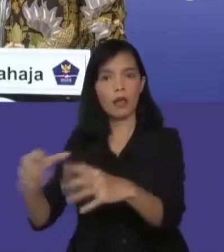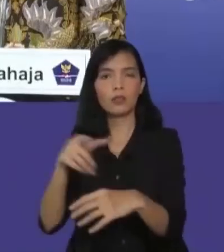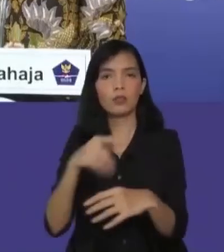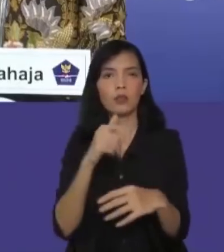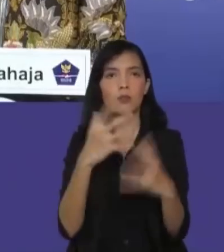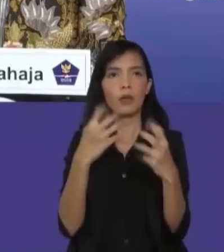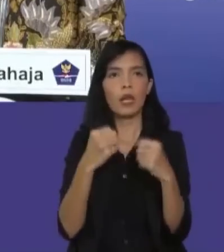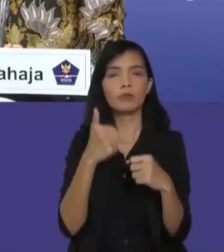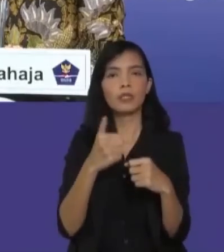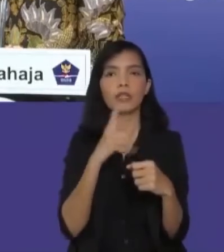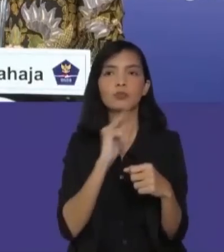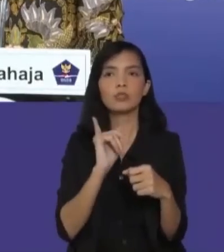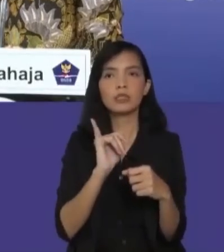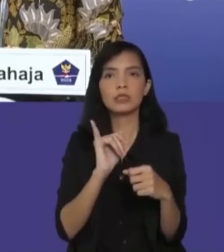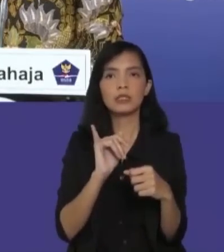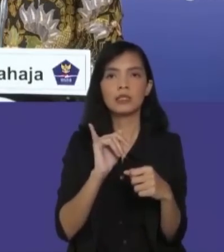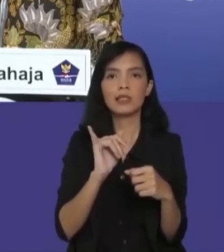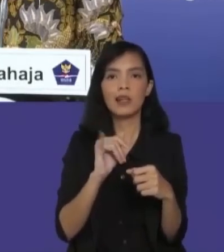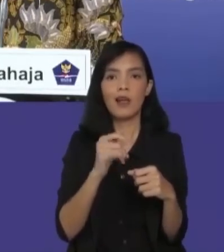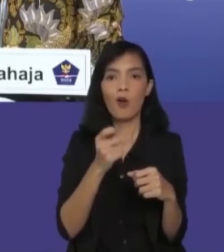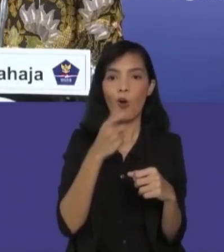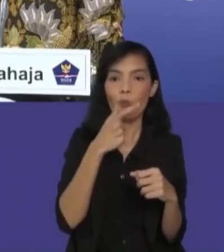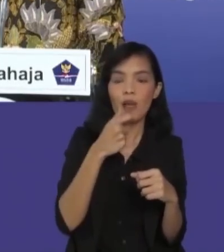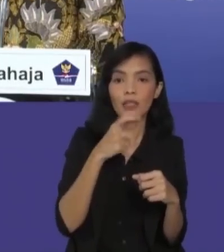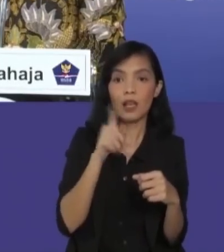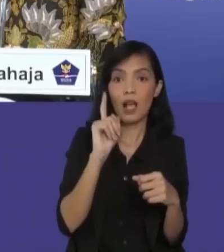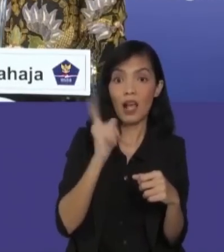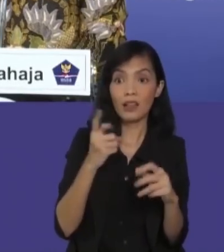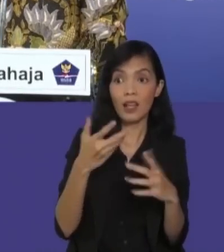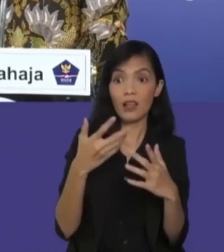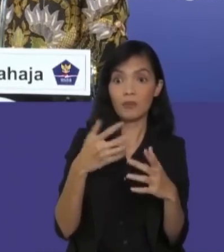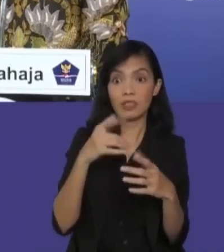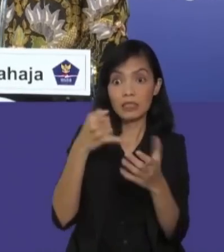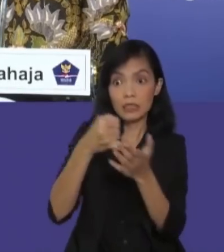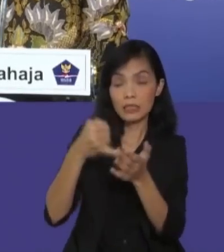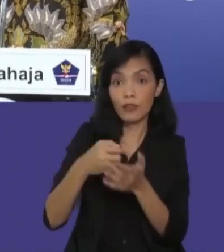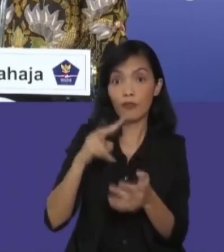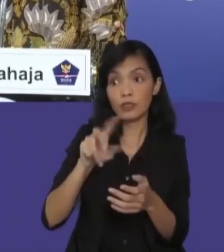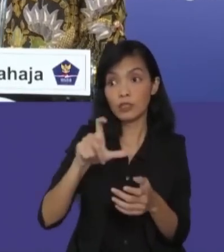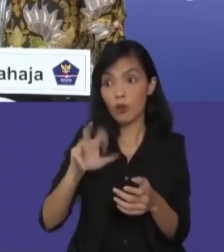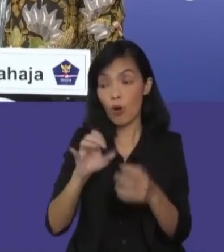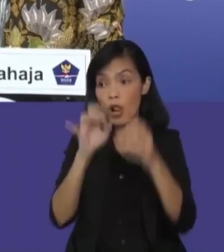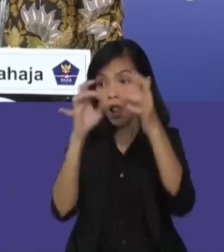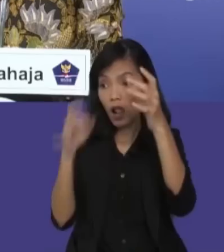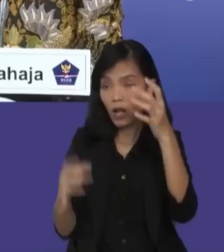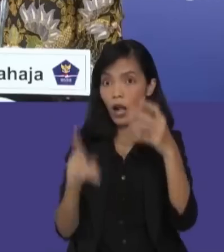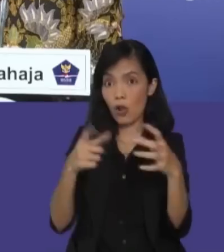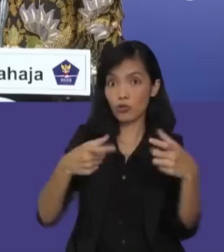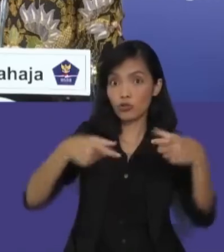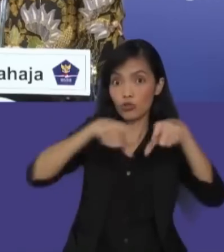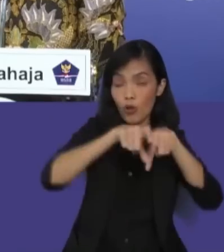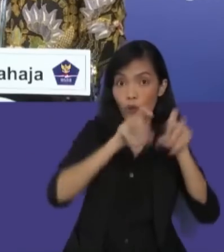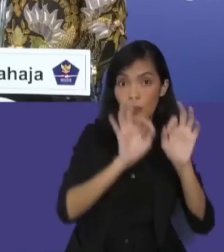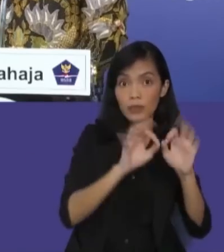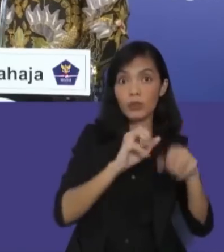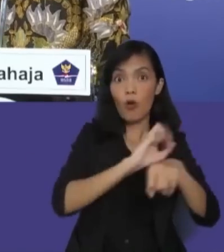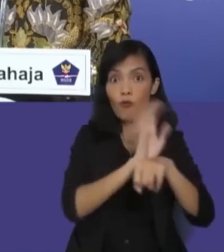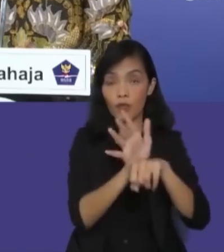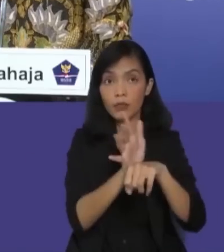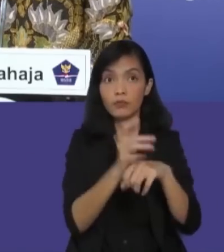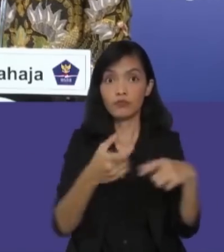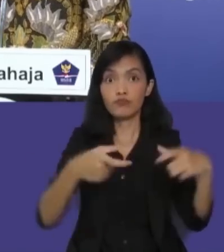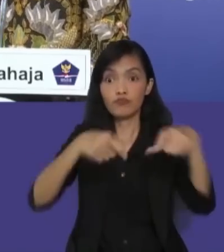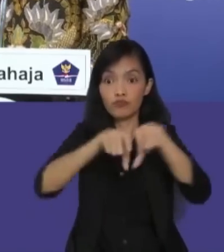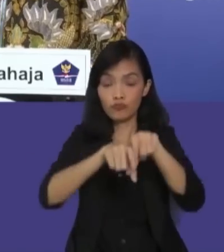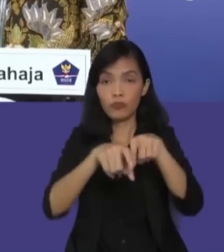bisa mendayagunakan suplemen yang sudah ada yang mengandung bahan-bahan tersebut, kalau memang itu adalah cocok untuk COVID-19,